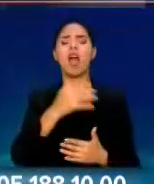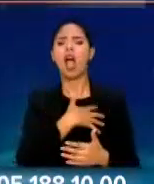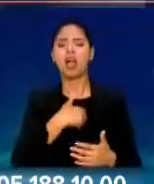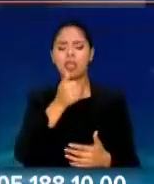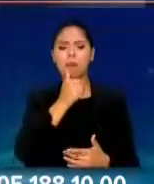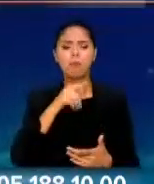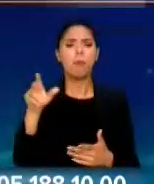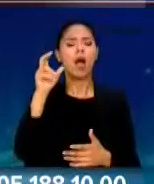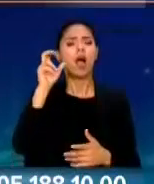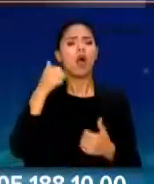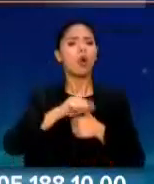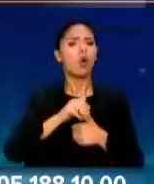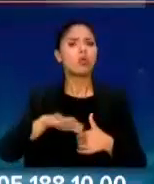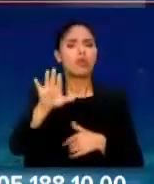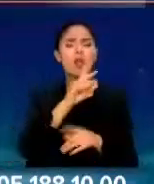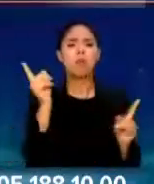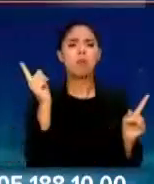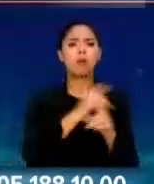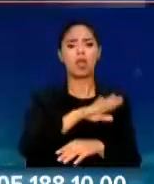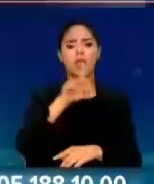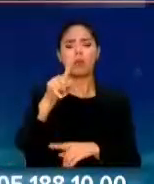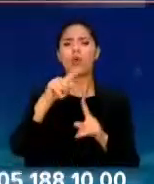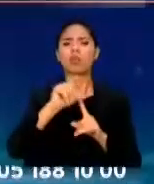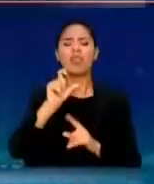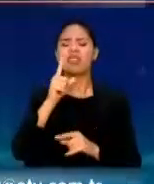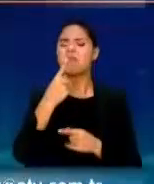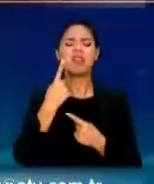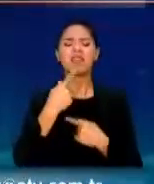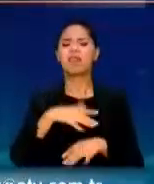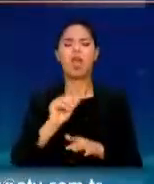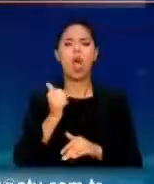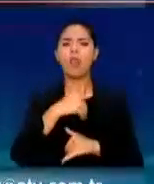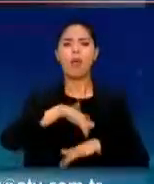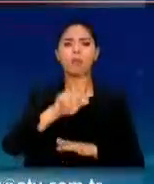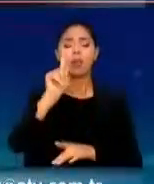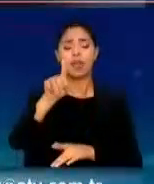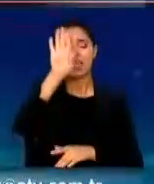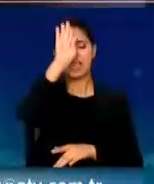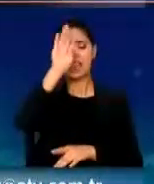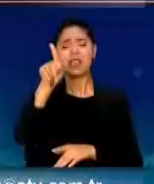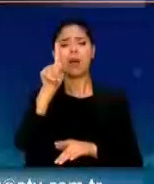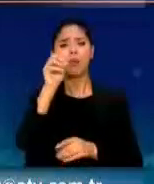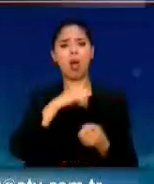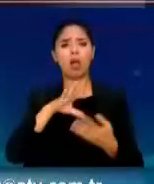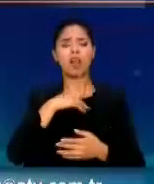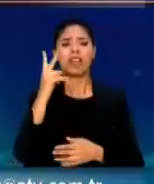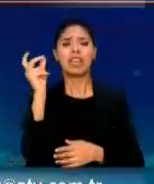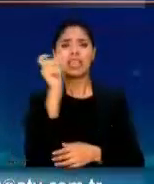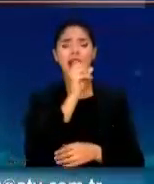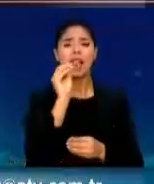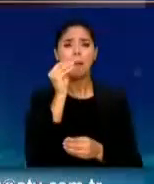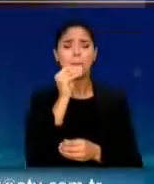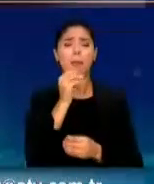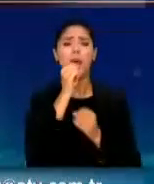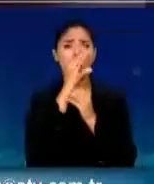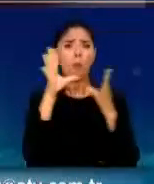olarak çıkıyor karşımıza. Mesele zaten aslında kimliklerde değil dediğimiz gibi. Onlardan biri bugün İstanbul'da da çıktı ortaya. 2 aylık bebeği bir